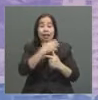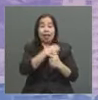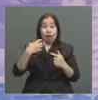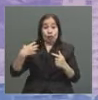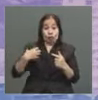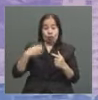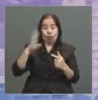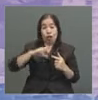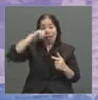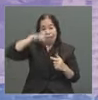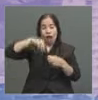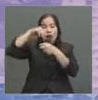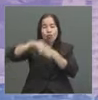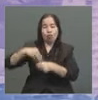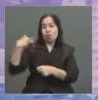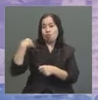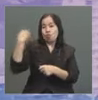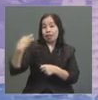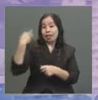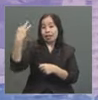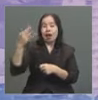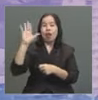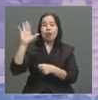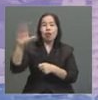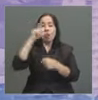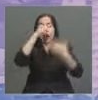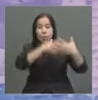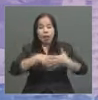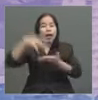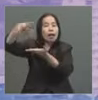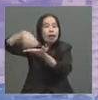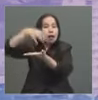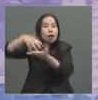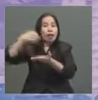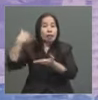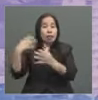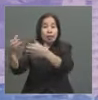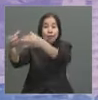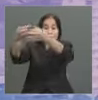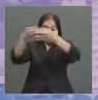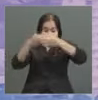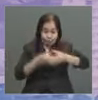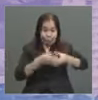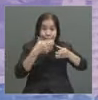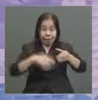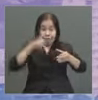ชิงตันเมื่อกลับมาแล้วก็เข้ามาสู่ขบวนการคัดกรอง